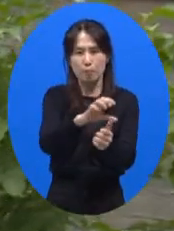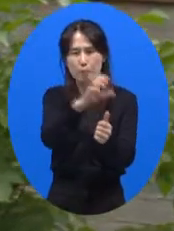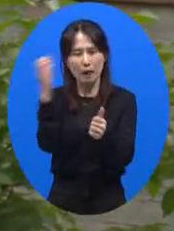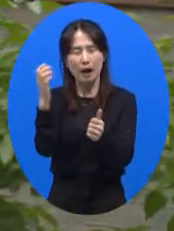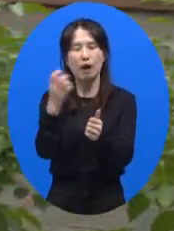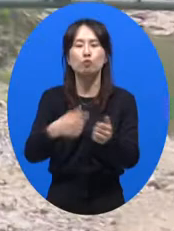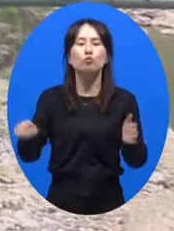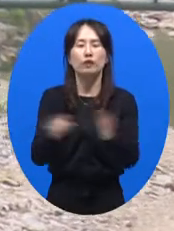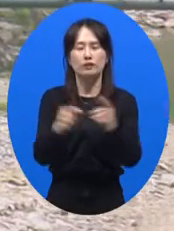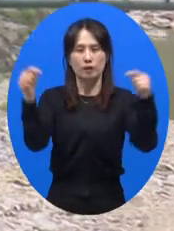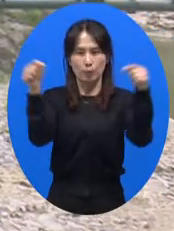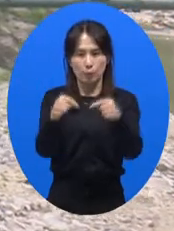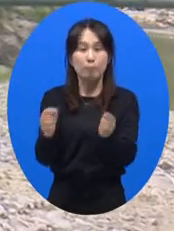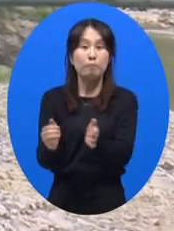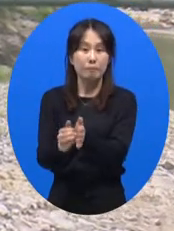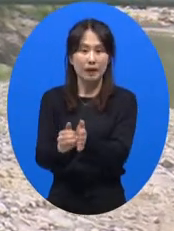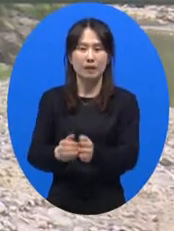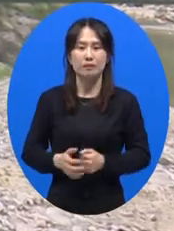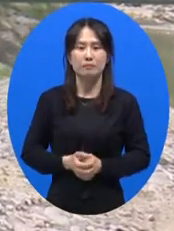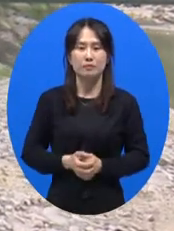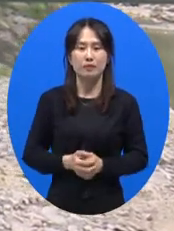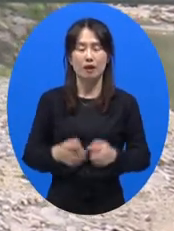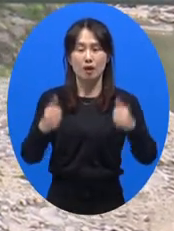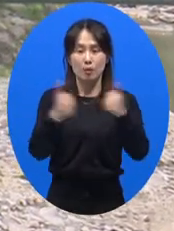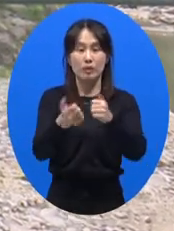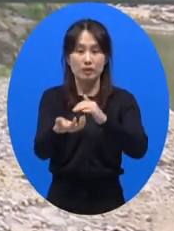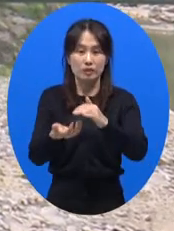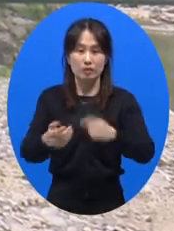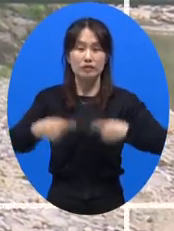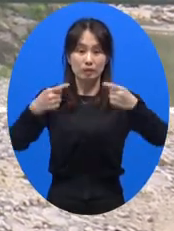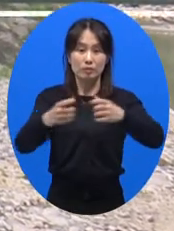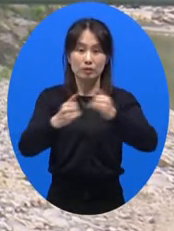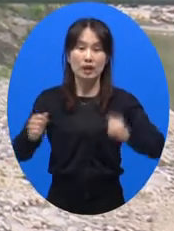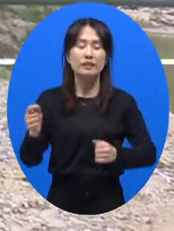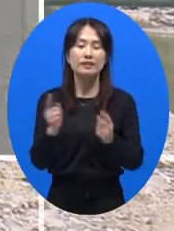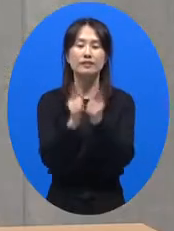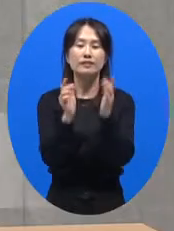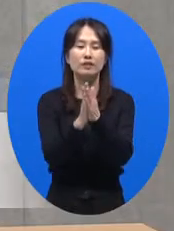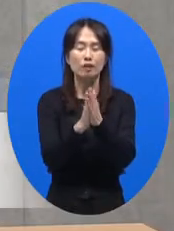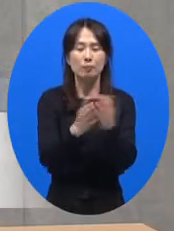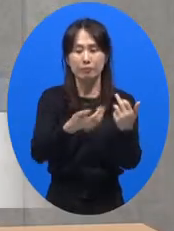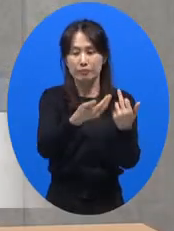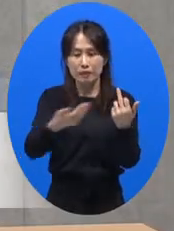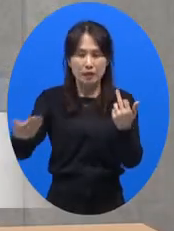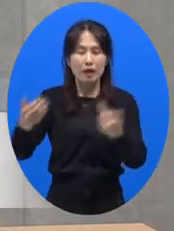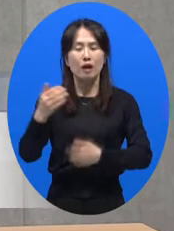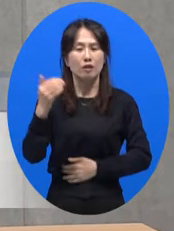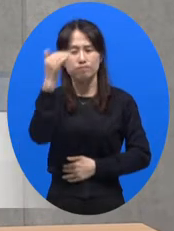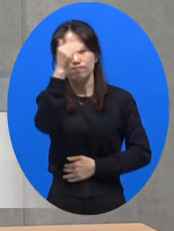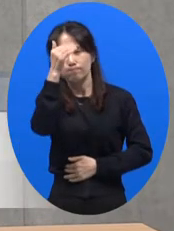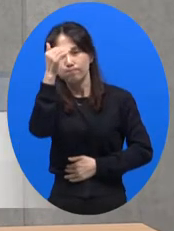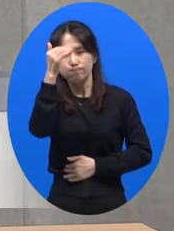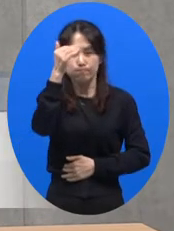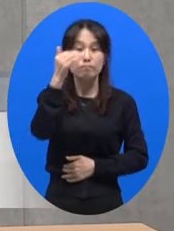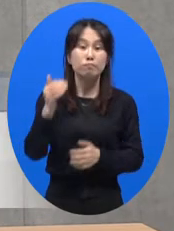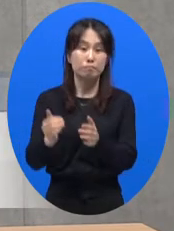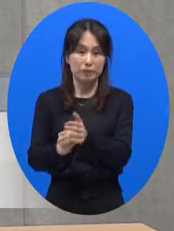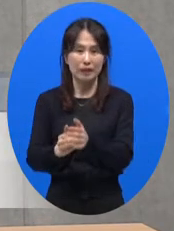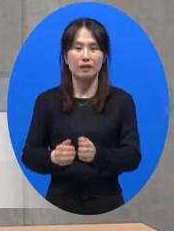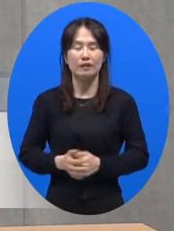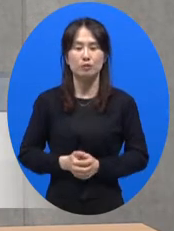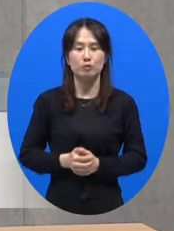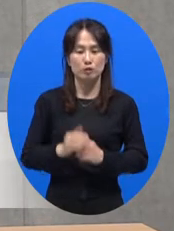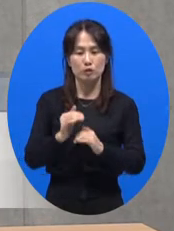방문하고 추진 상황을 공동 점검하는 시간을 가졌습니다 오늘 현장에서 보라고 온